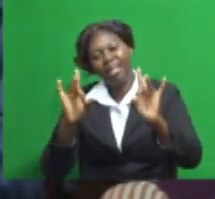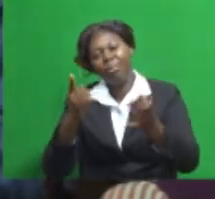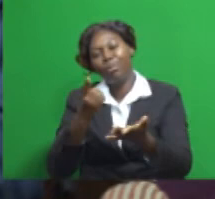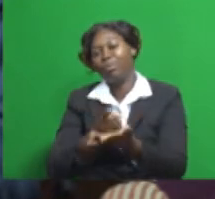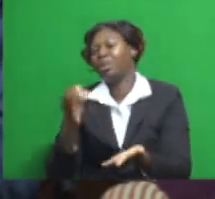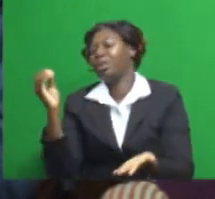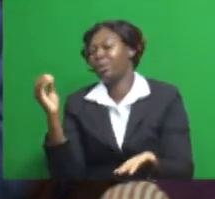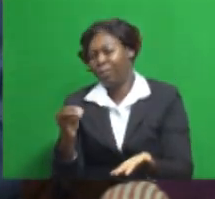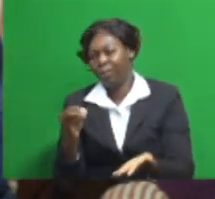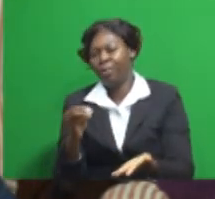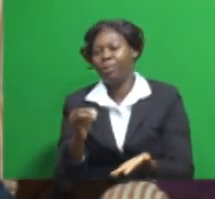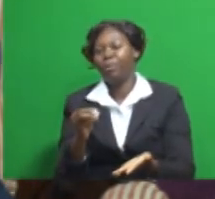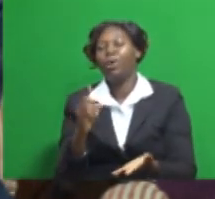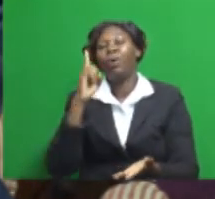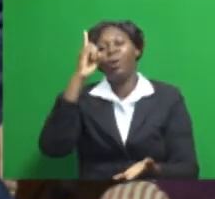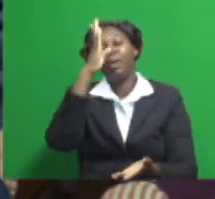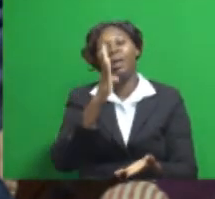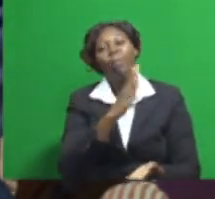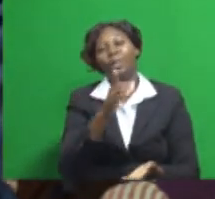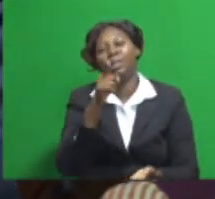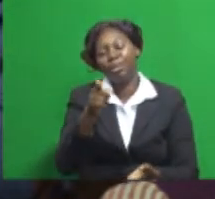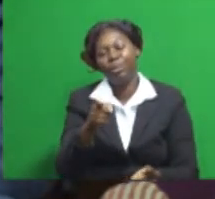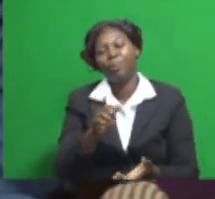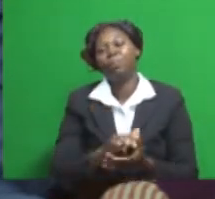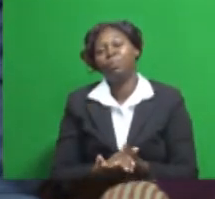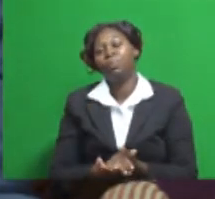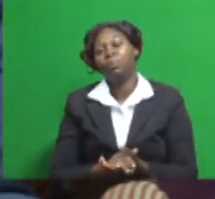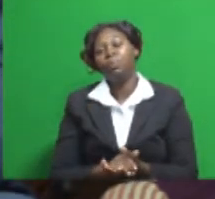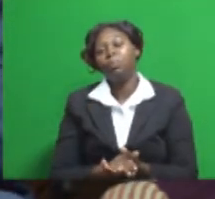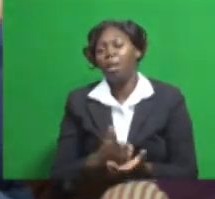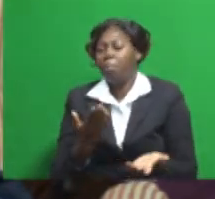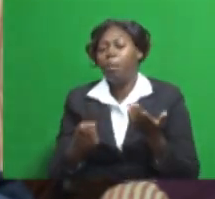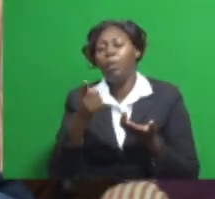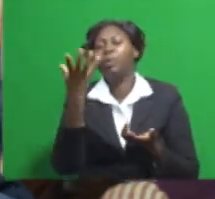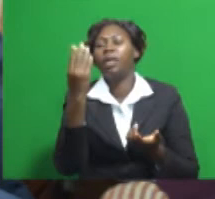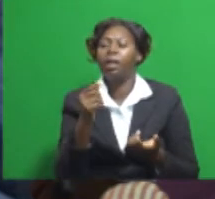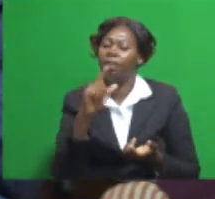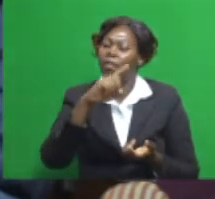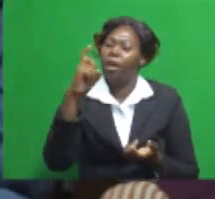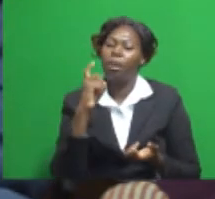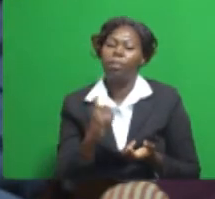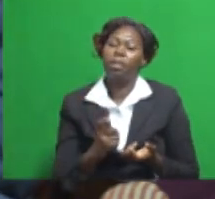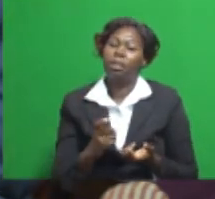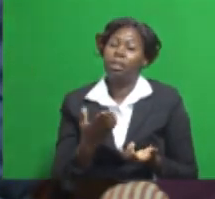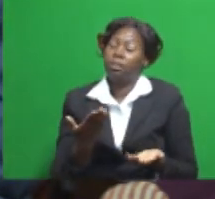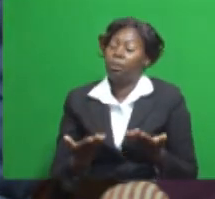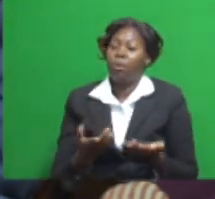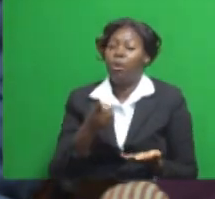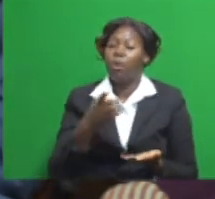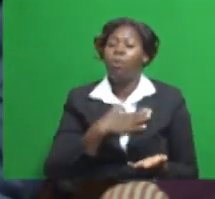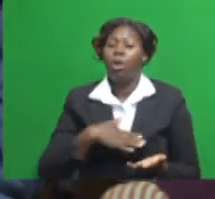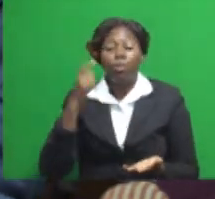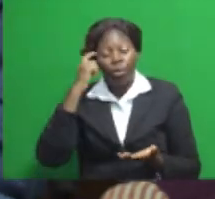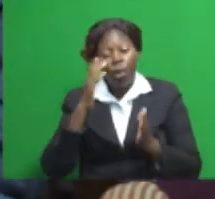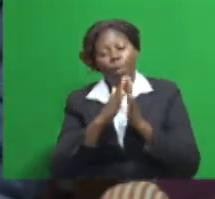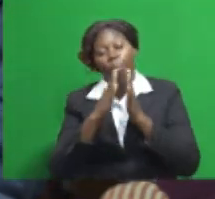nechiita chichaponeswa. Mwari vatichengete vatiitire zvakanaka. Kana pangaita mibvunzo pamwe pasarira pamunoti apa pana kundijekera.